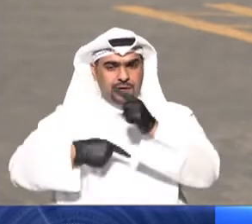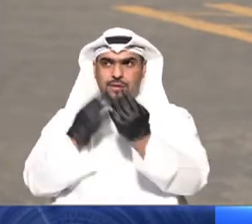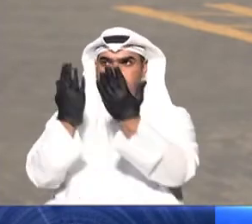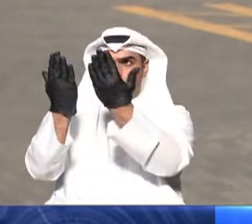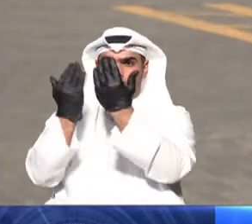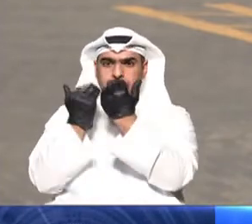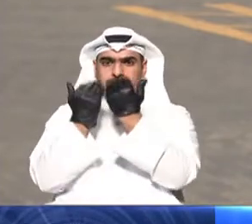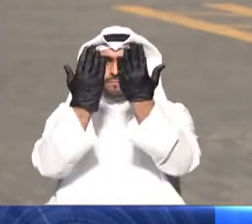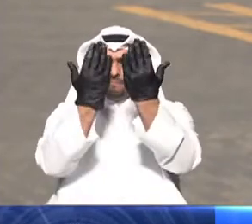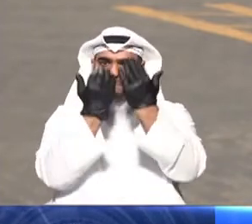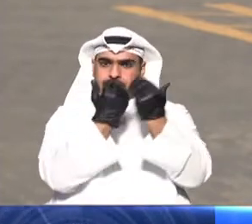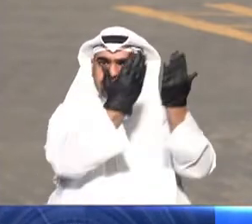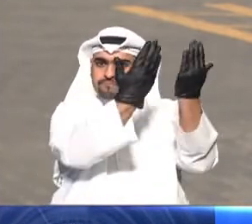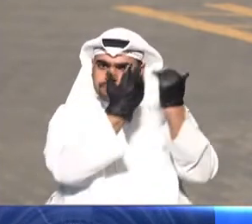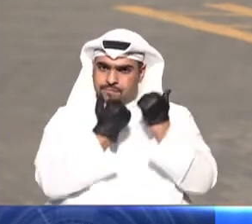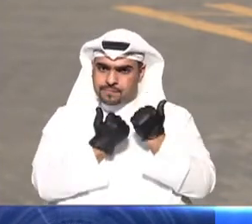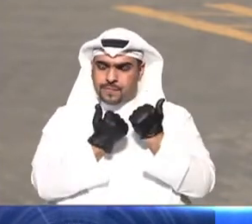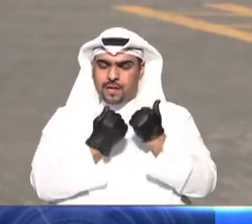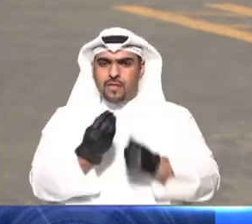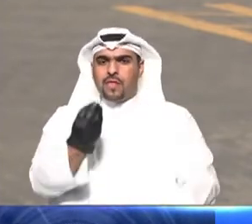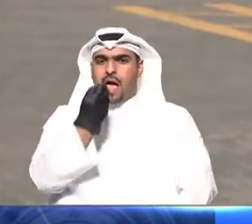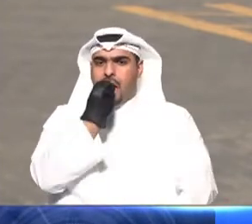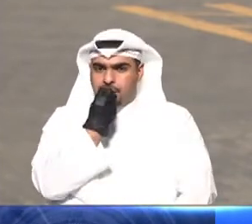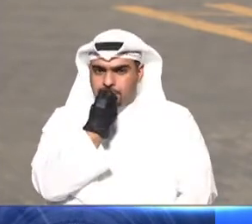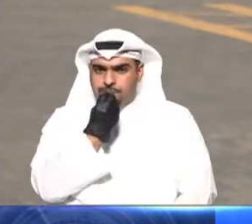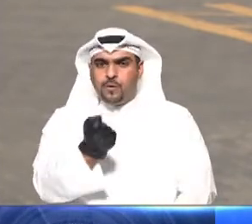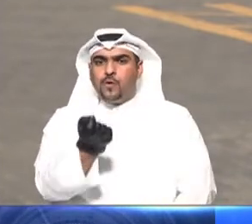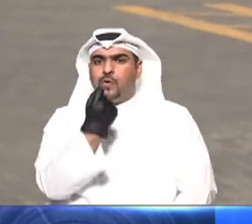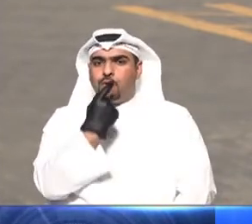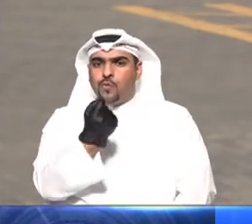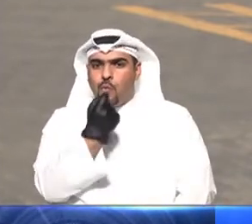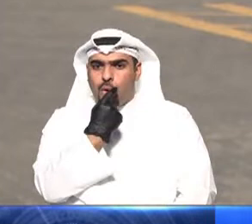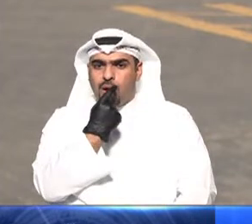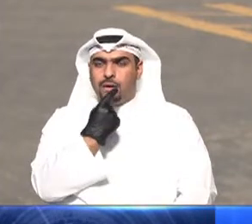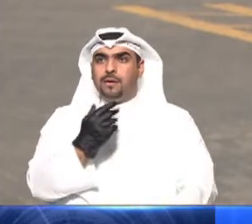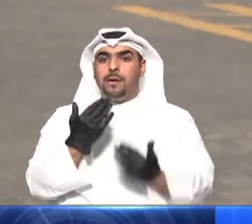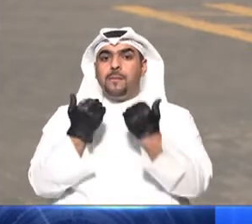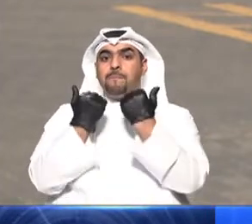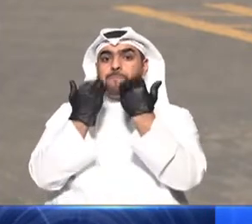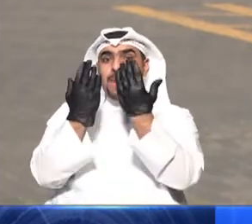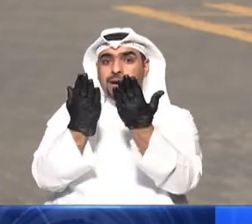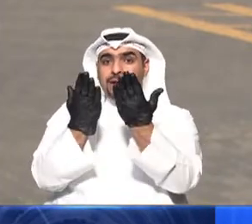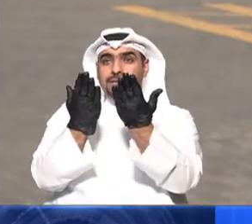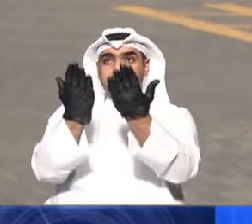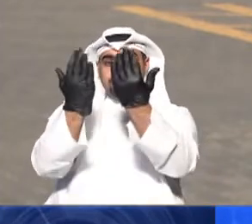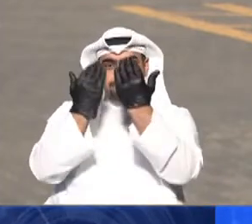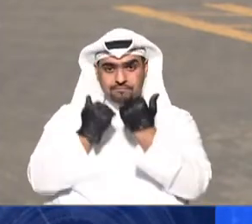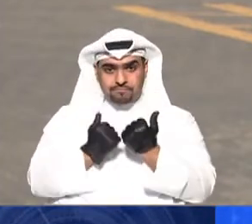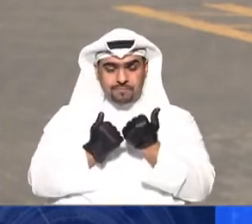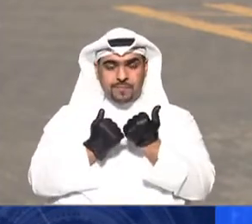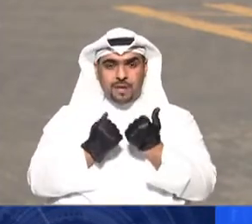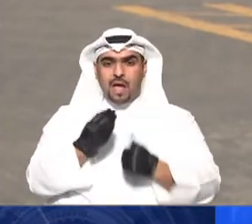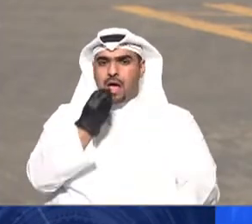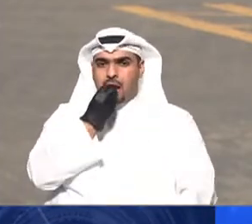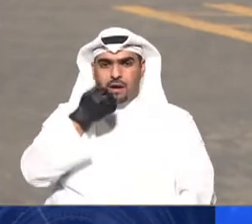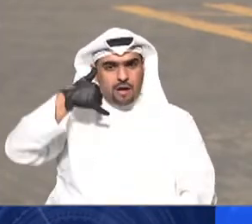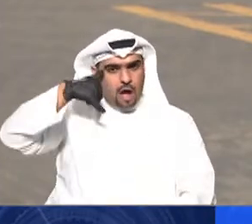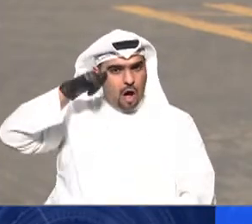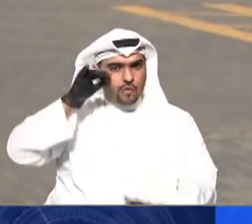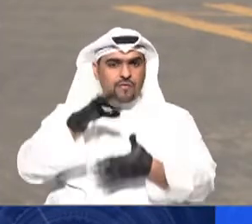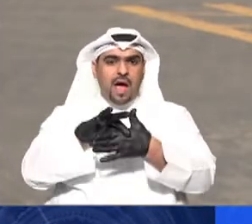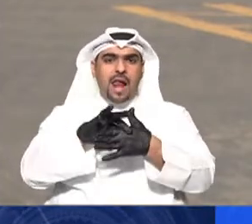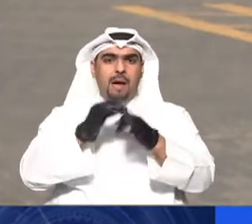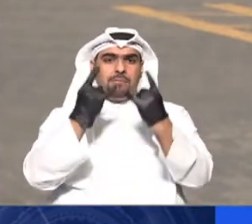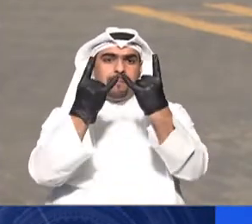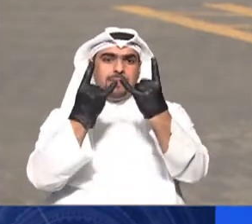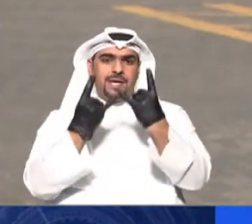كل أنواع السلع والبضائع من ضمنها المواد الغذائية، والله الحمد قبل